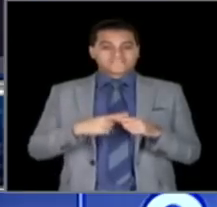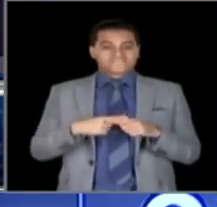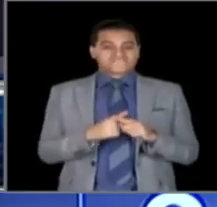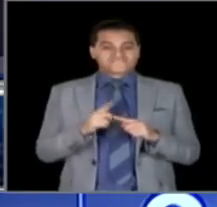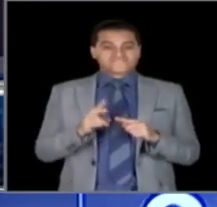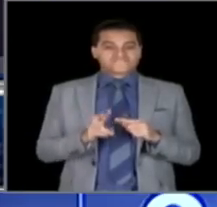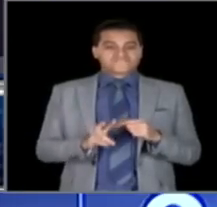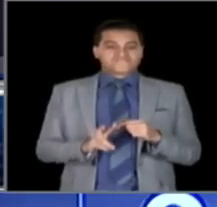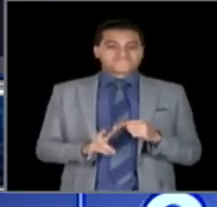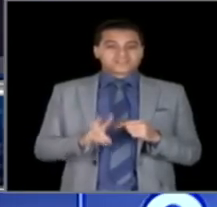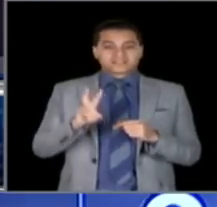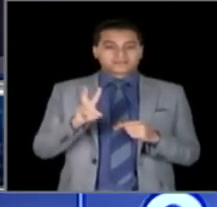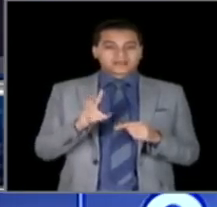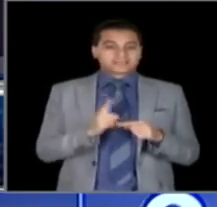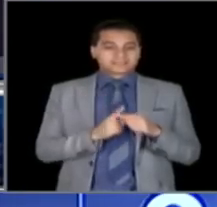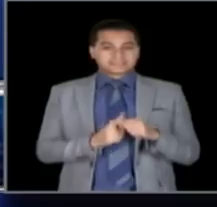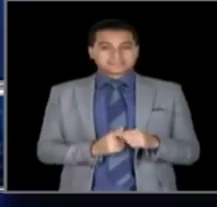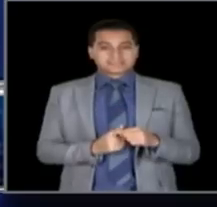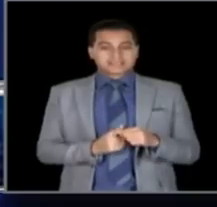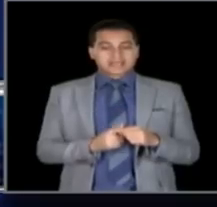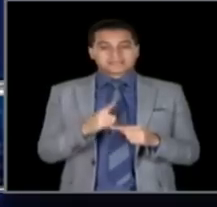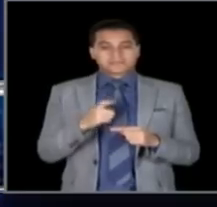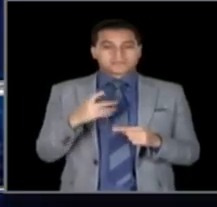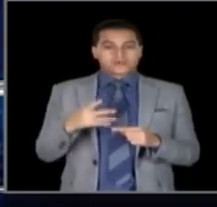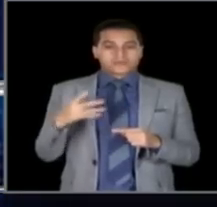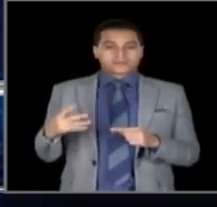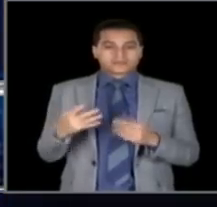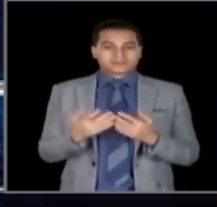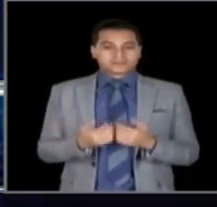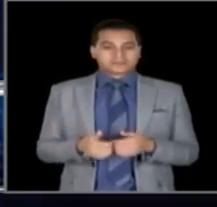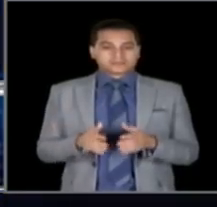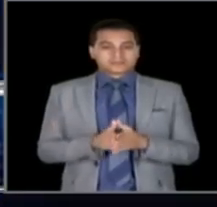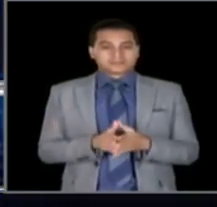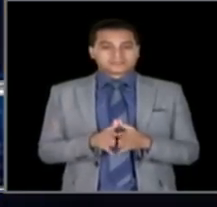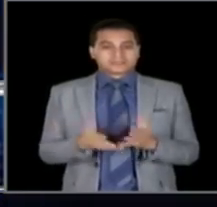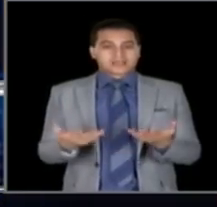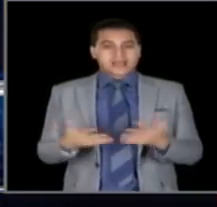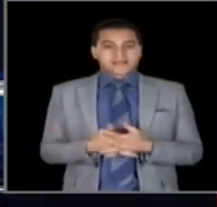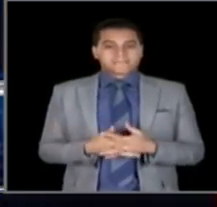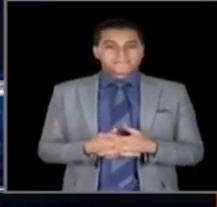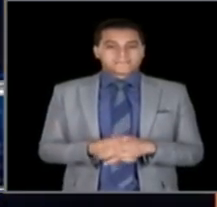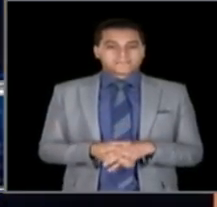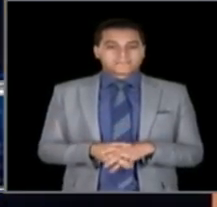على 6 في 7 زائد 144 يساوي كام؟